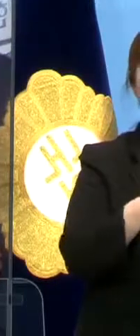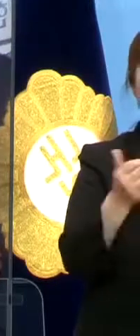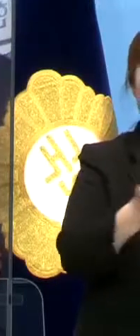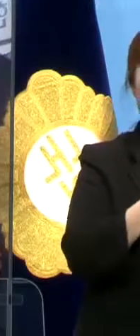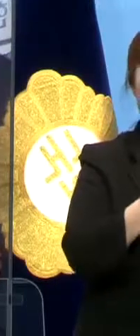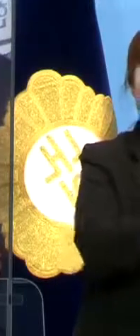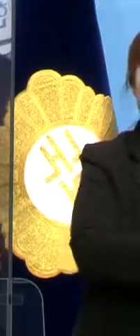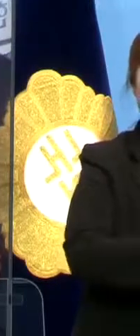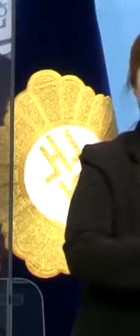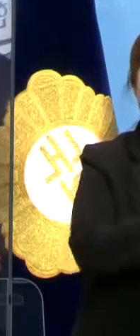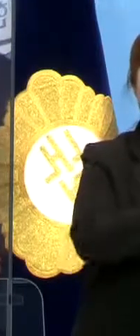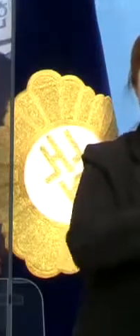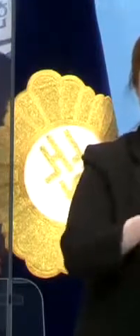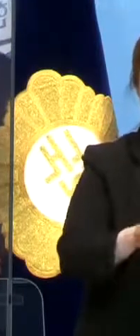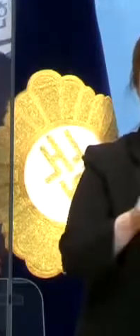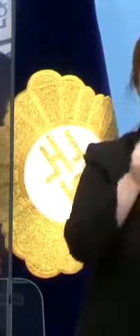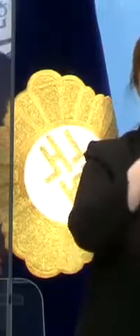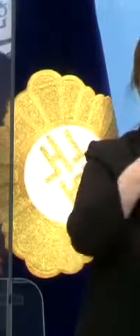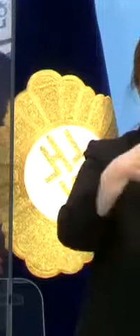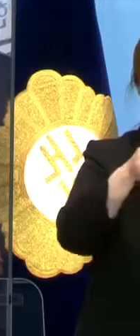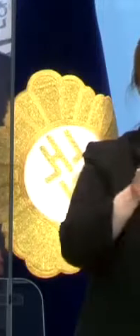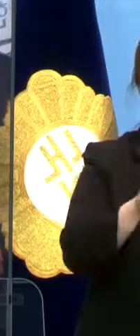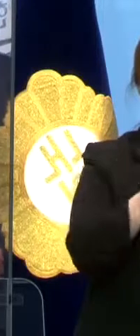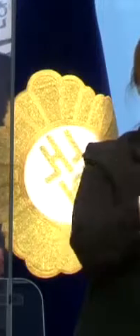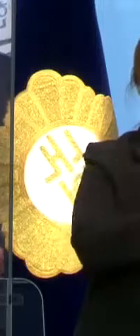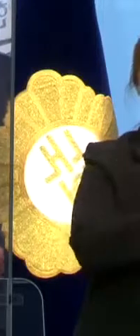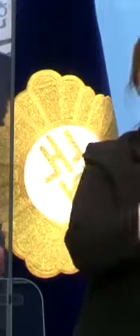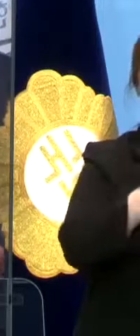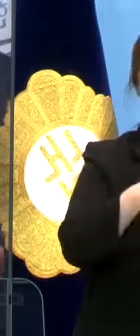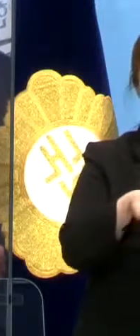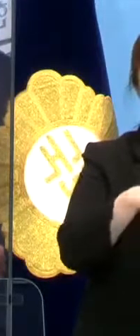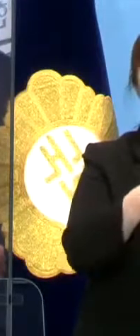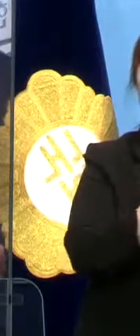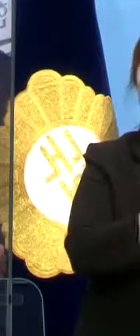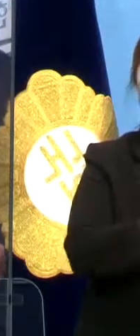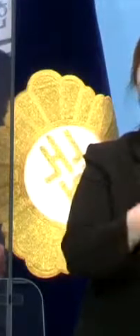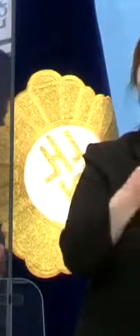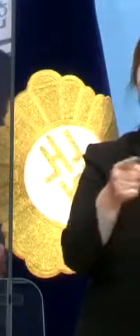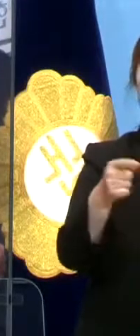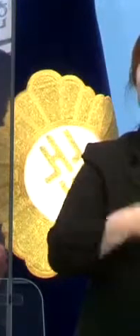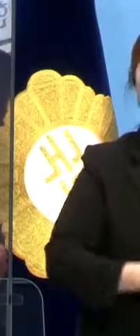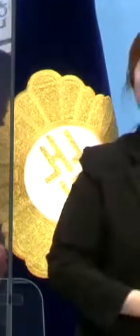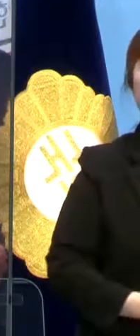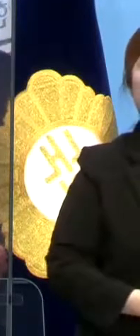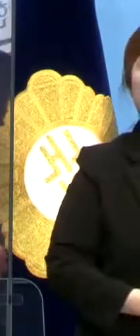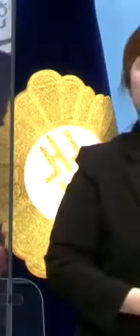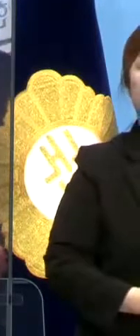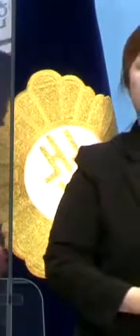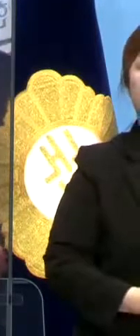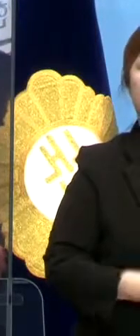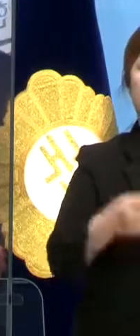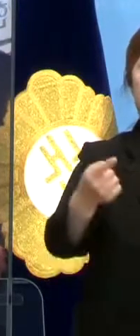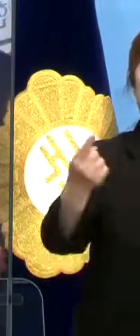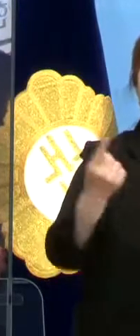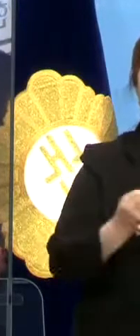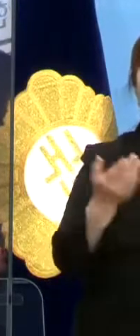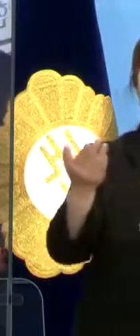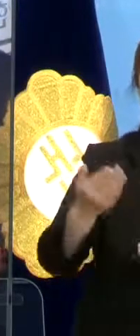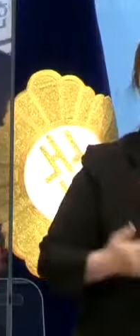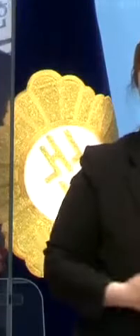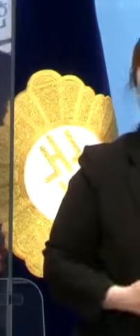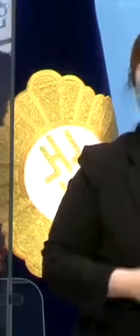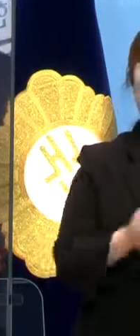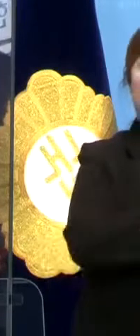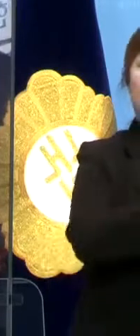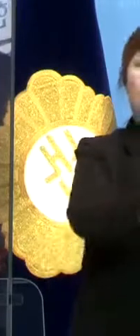그리고 그 2종 중 책장 님은 4 어 역 다시 오시죠 서비스 연맹의